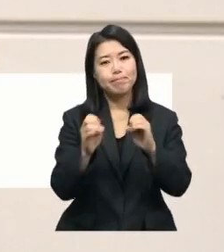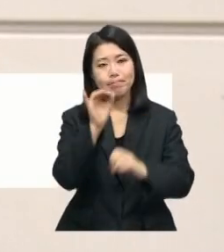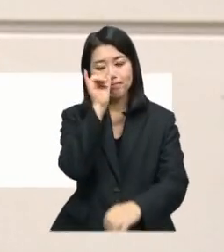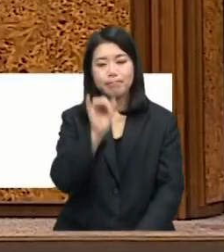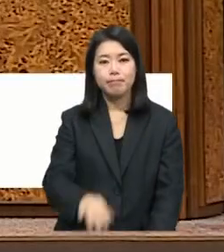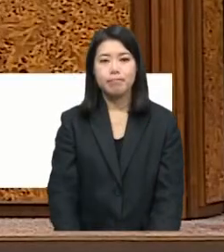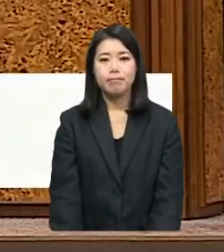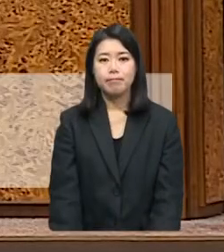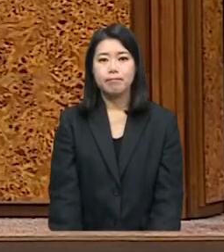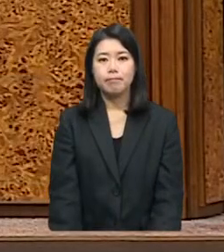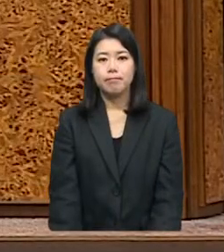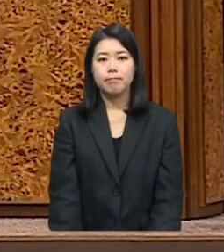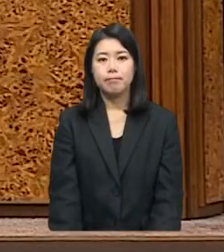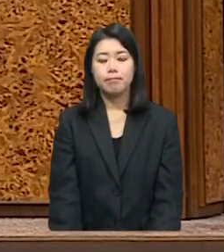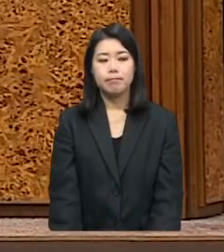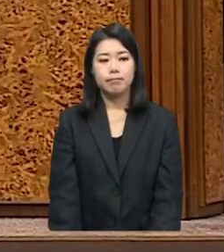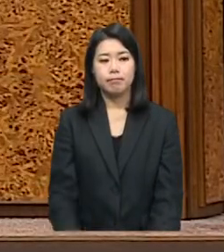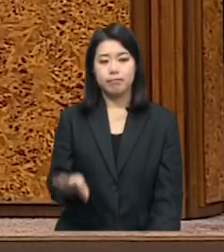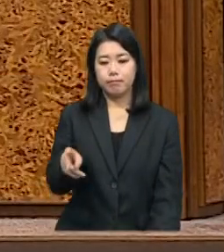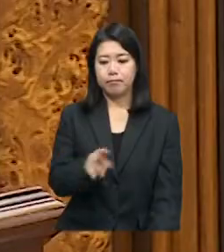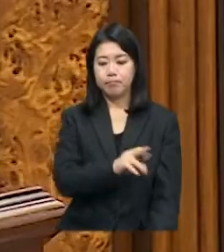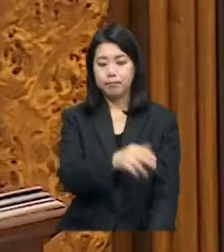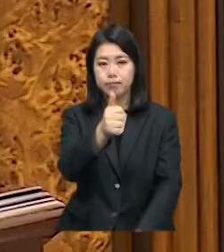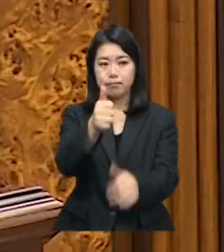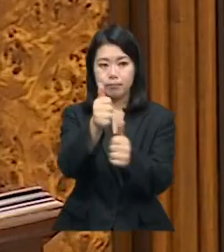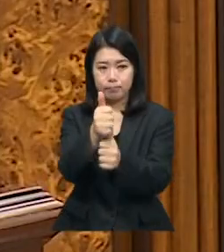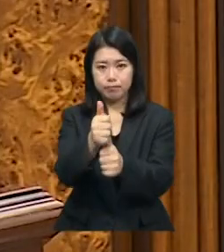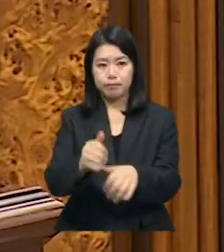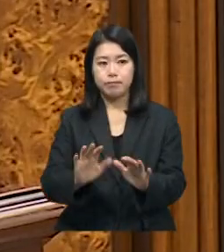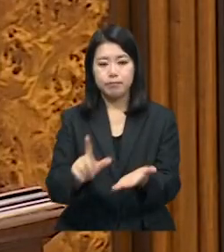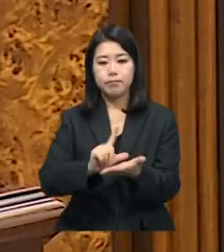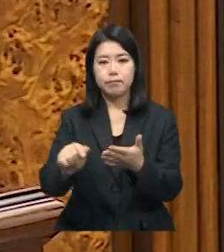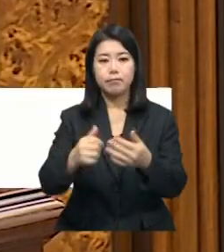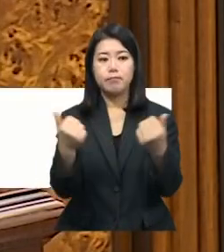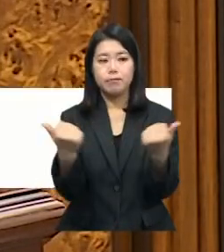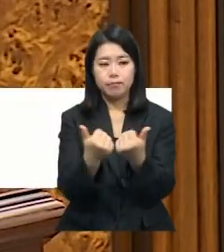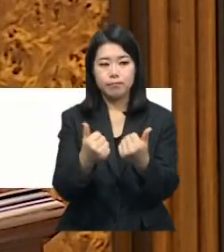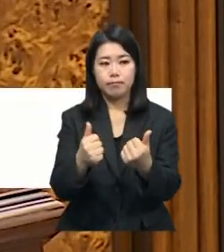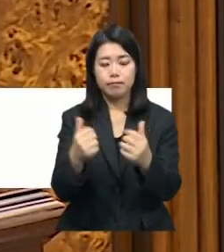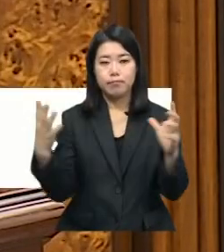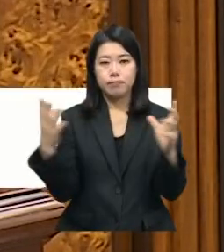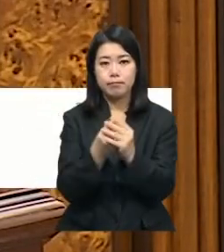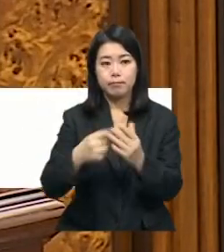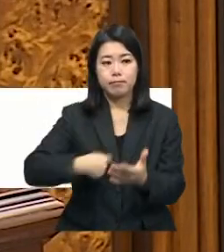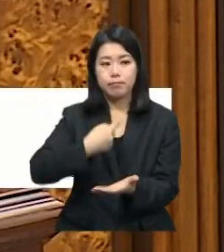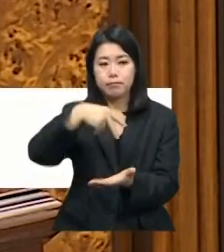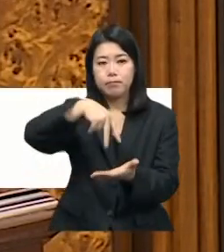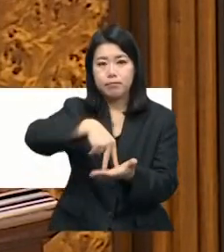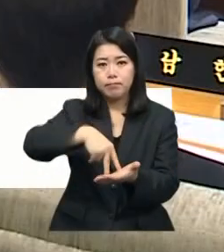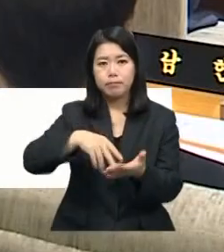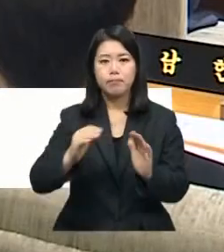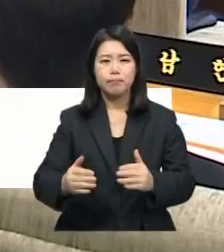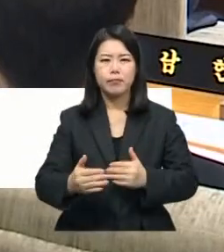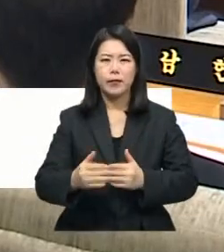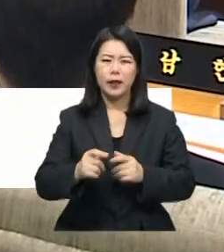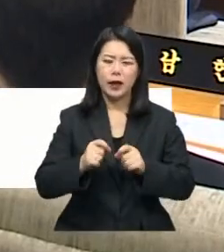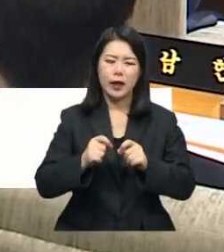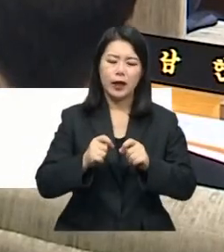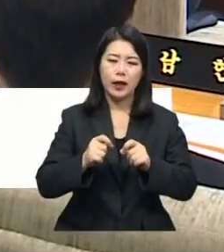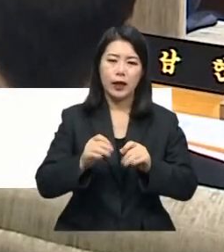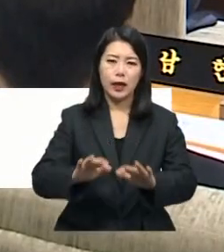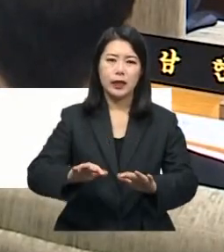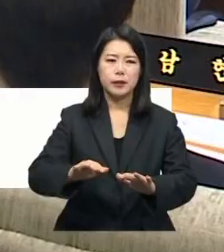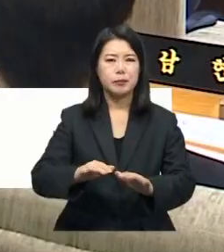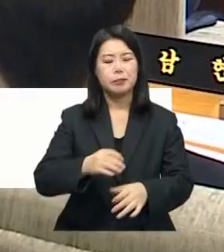있는 중입니다. 여야 의장단 모두 지방의회의 완전한 독립은 아직 갈 길이 멀다는